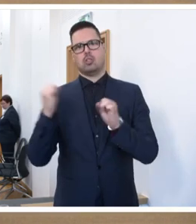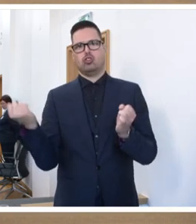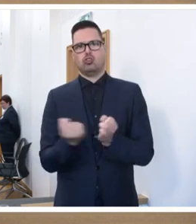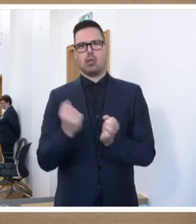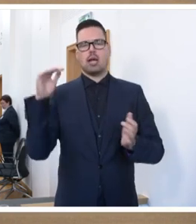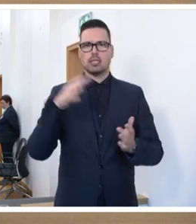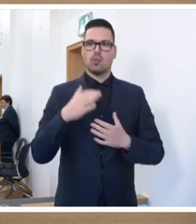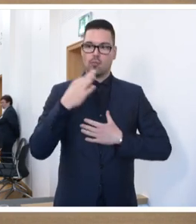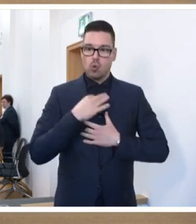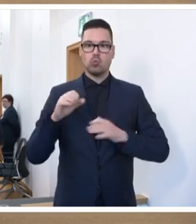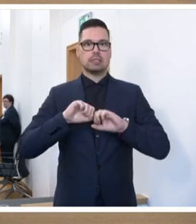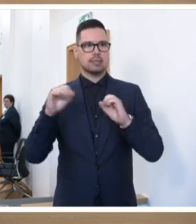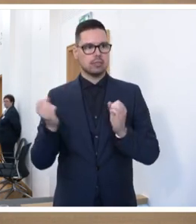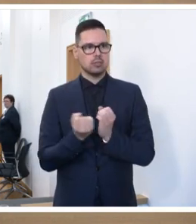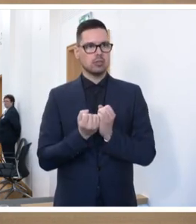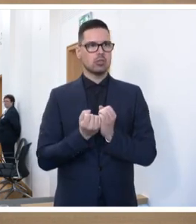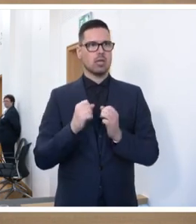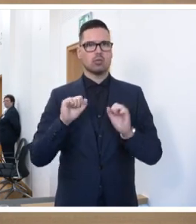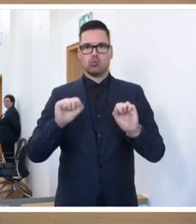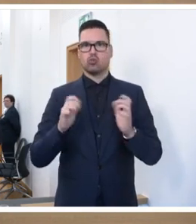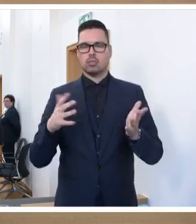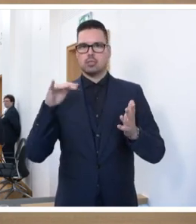für uns da sind und uns schützen.